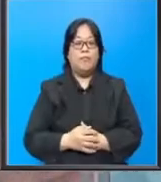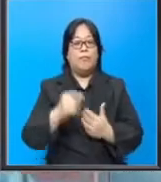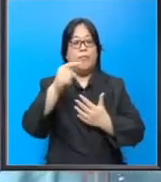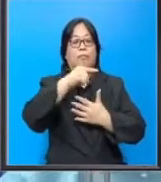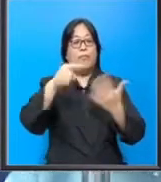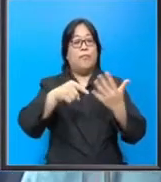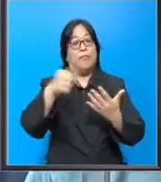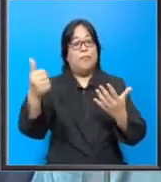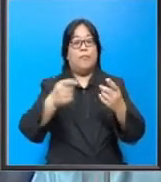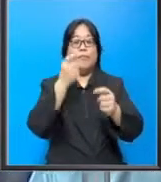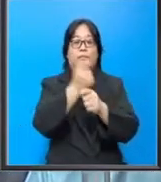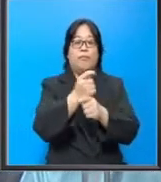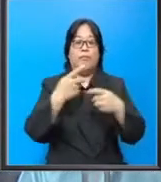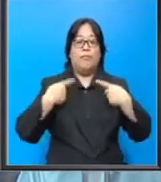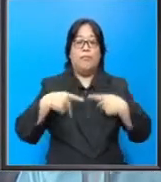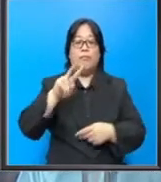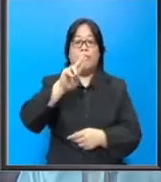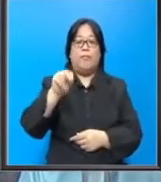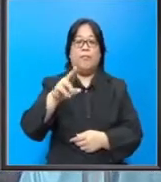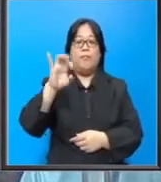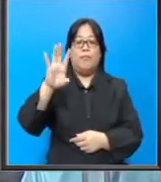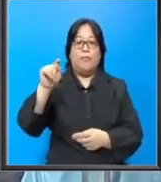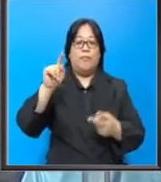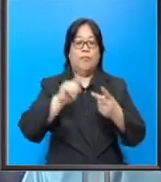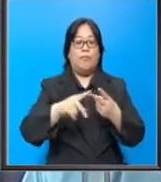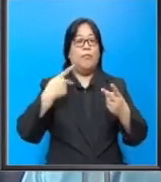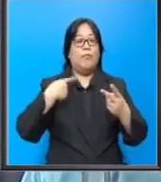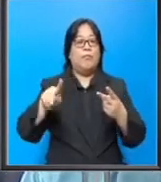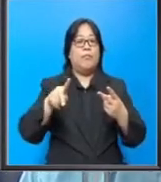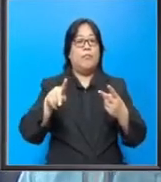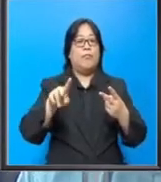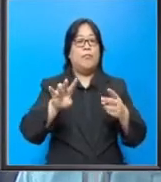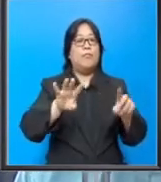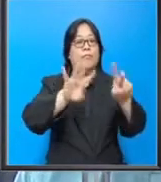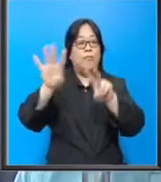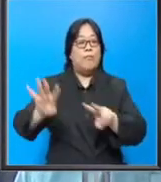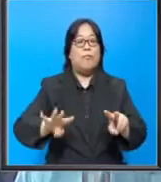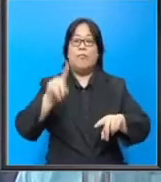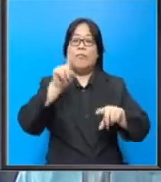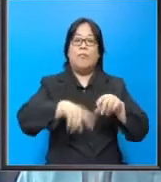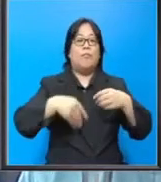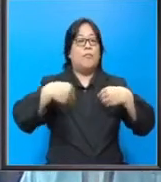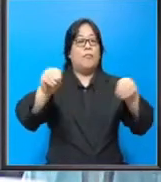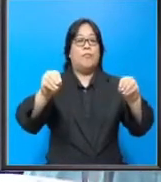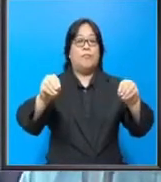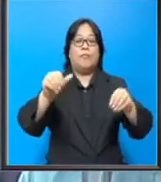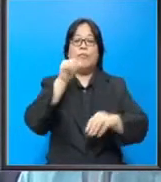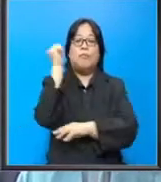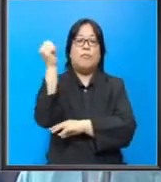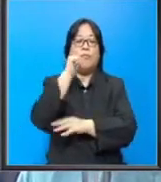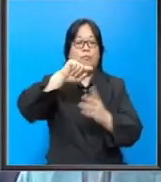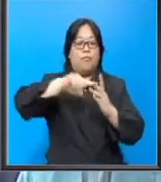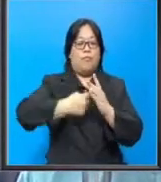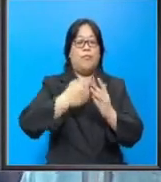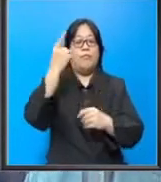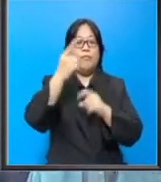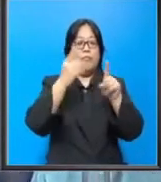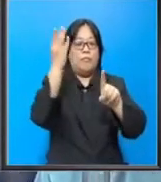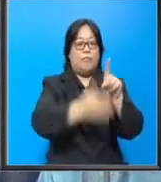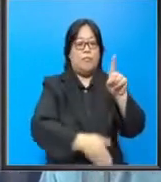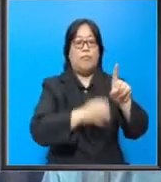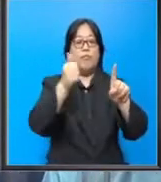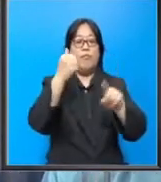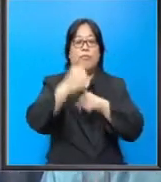antara lain menetapkan kedarung Cit dan kedai serbaneka tidak lagi dibenarkan menjual minuman keras memenuhi 1 okt tahun